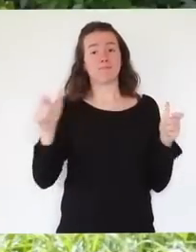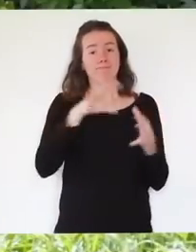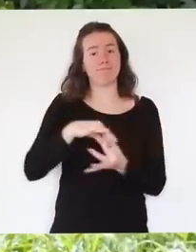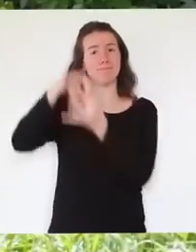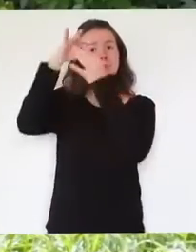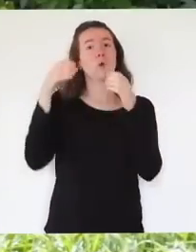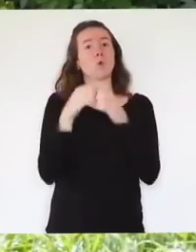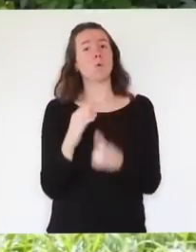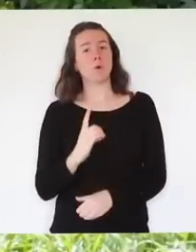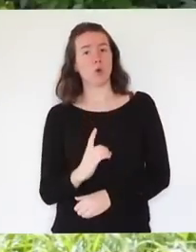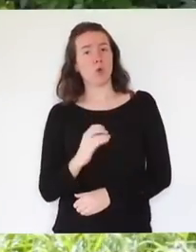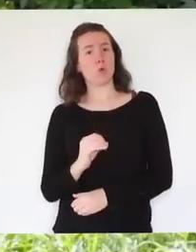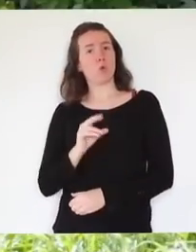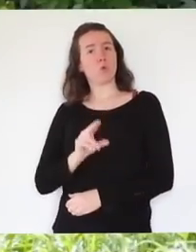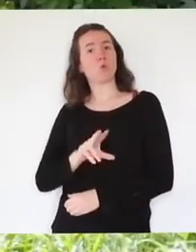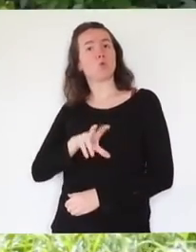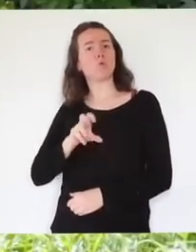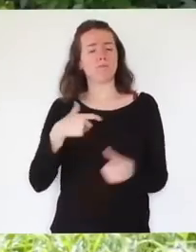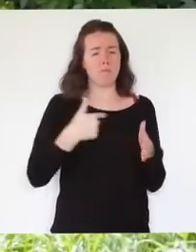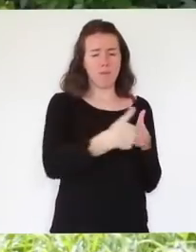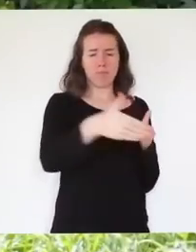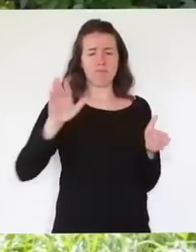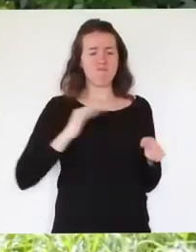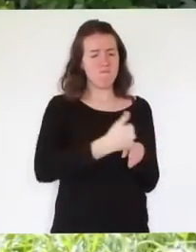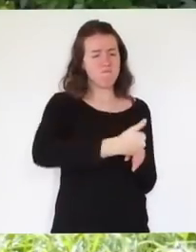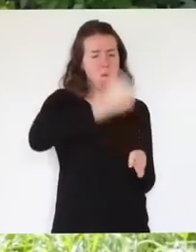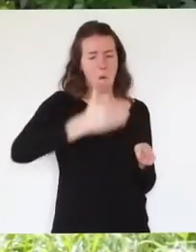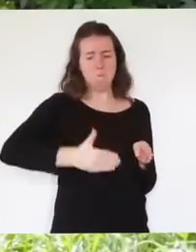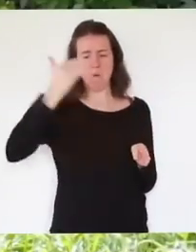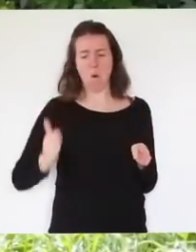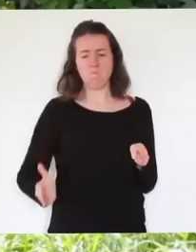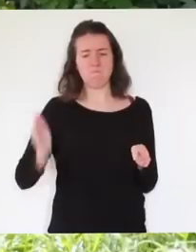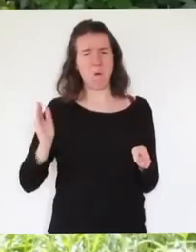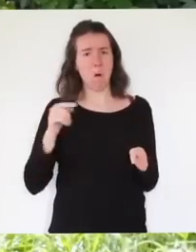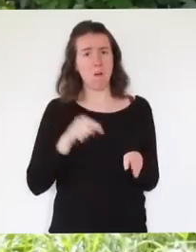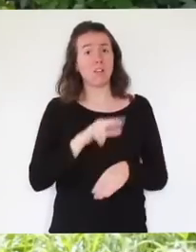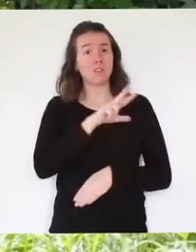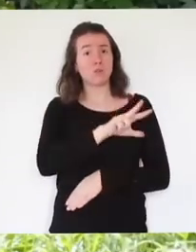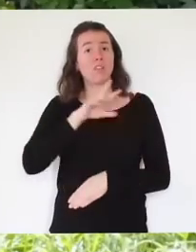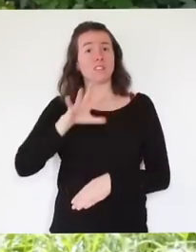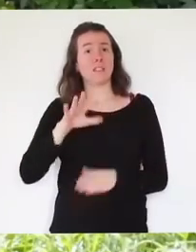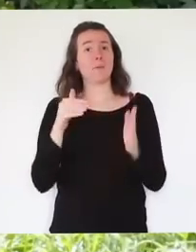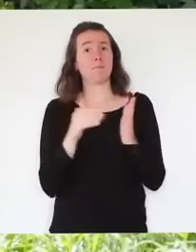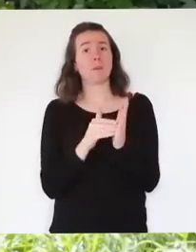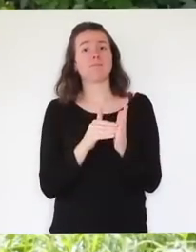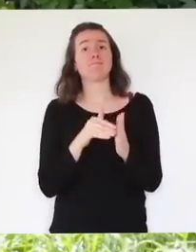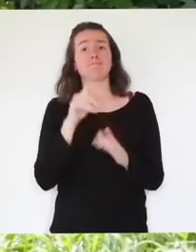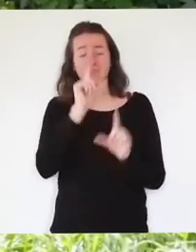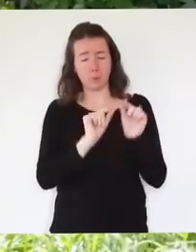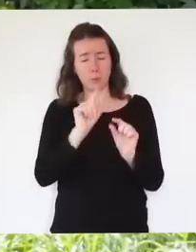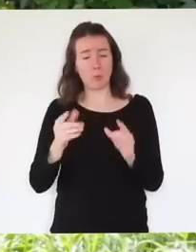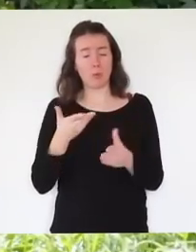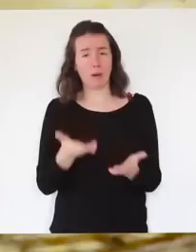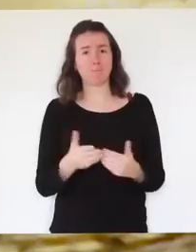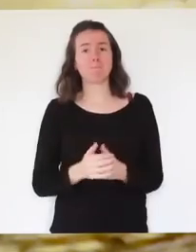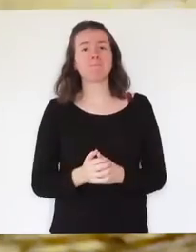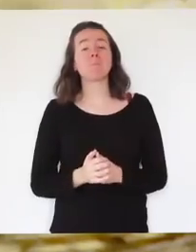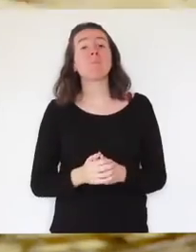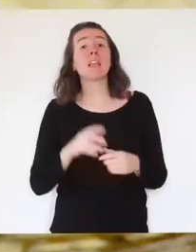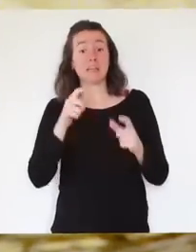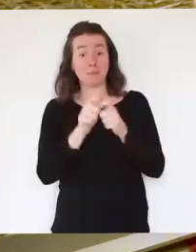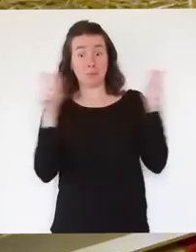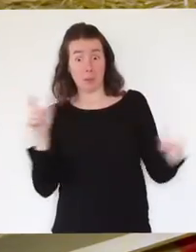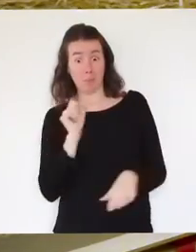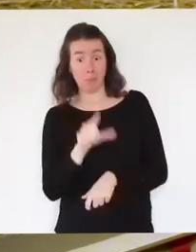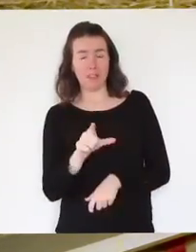Ils y vivaient avec 35 000 autres petits camarades dans un bâtiment sans fenêtre. L'association L214 a réussi à